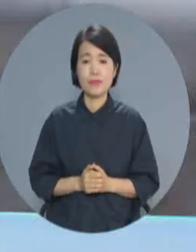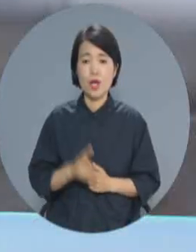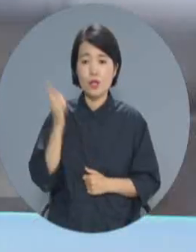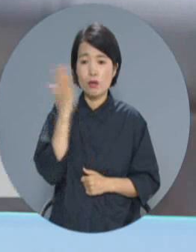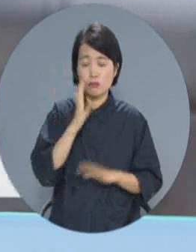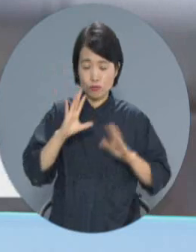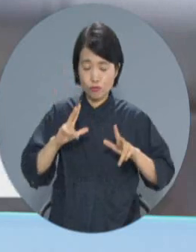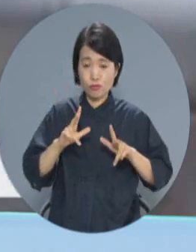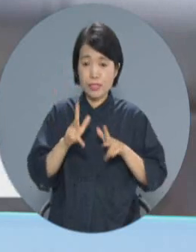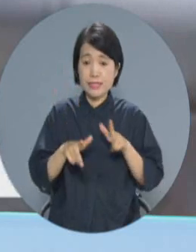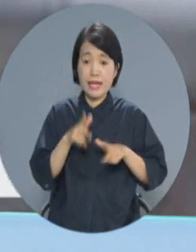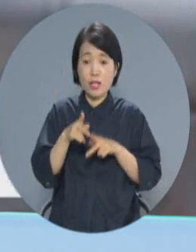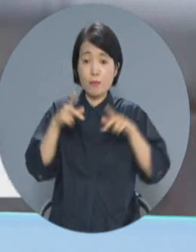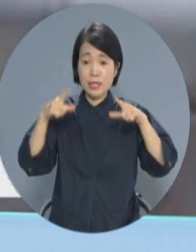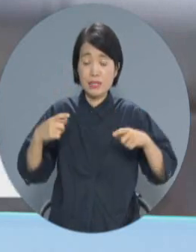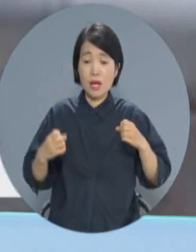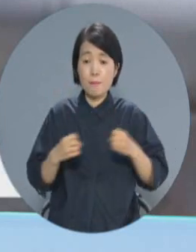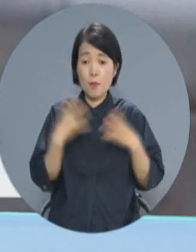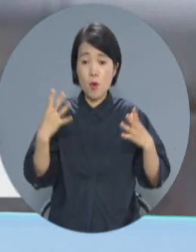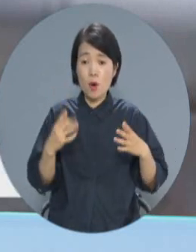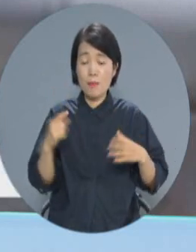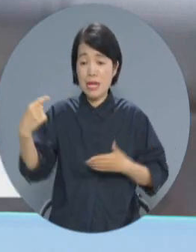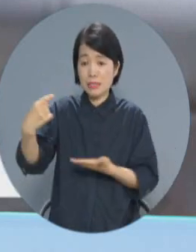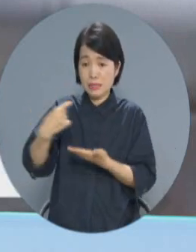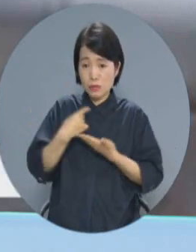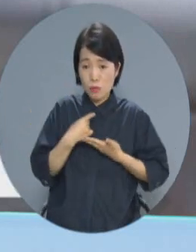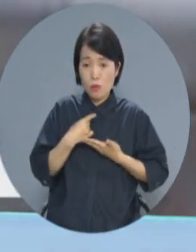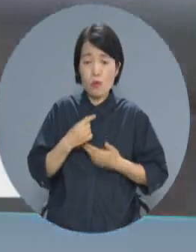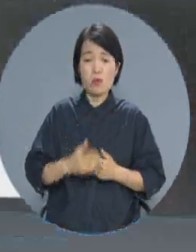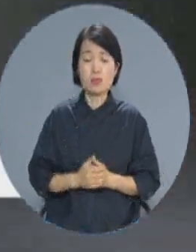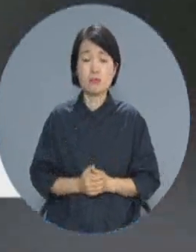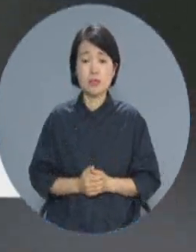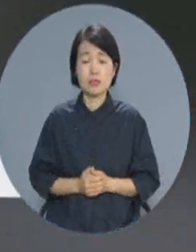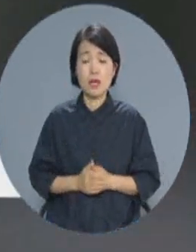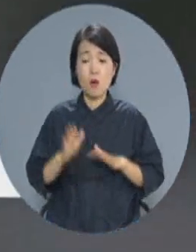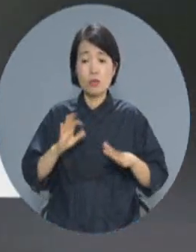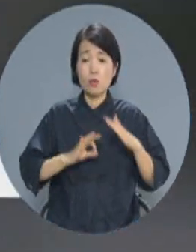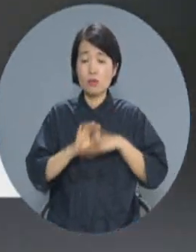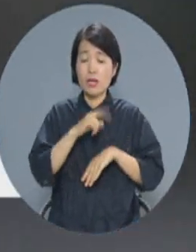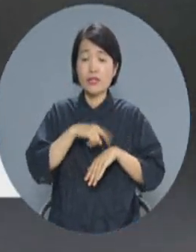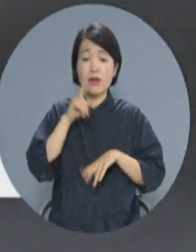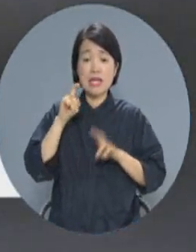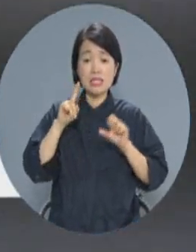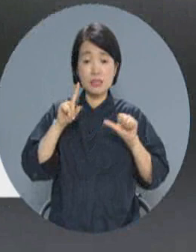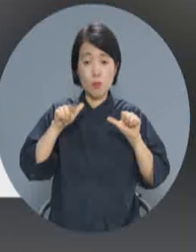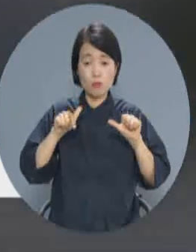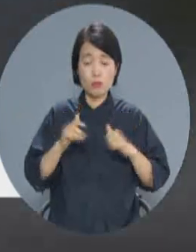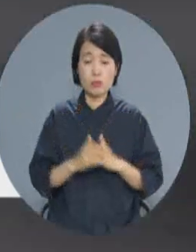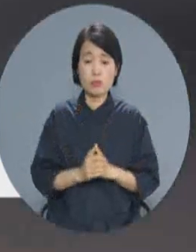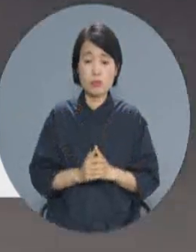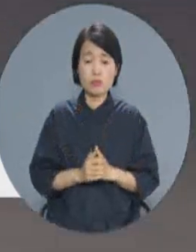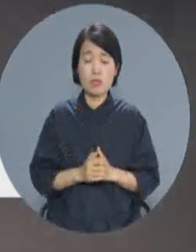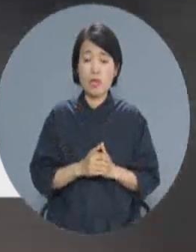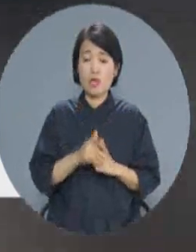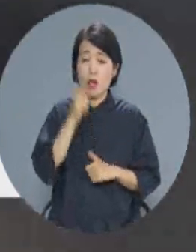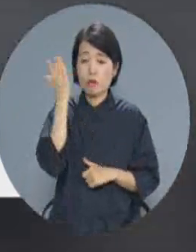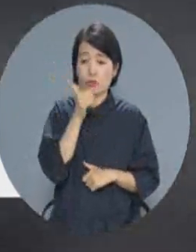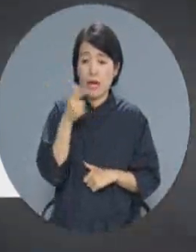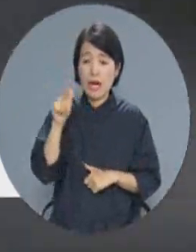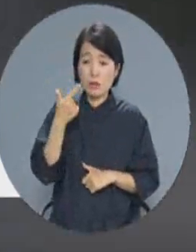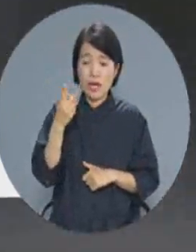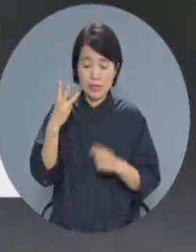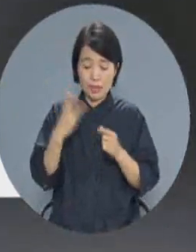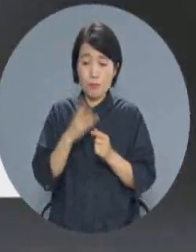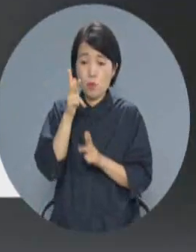여수 국가산업단지 내에서 폭발이 발생했다는 신고가 접수됐습니다. 오늘 오전 11시 25분쯤 여수 한화솔루션